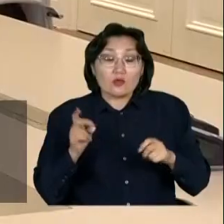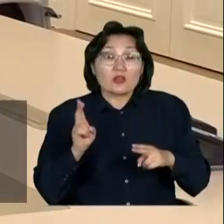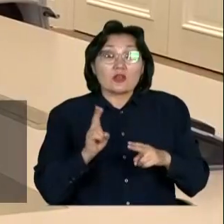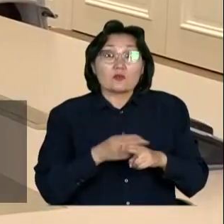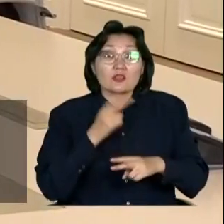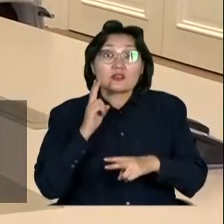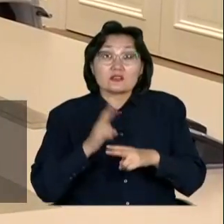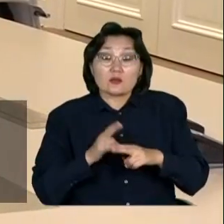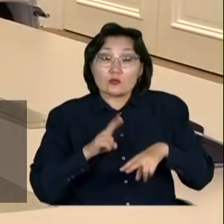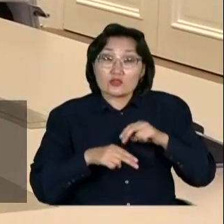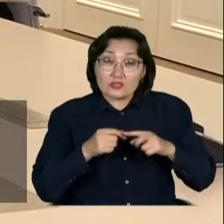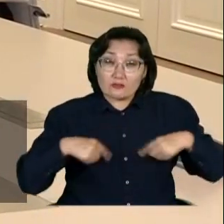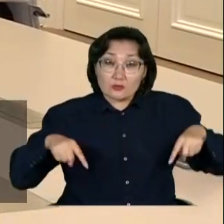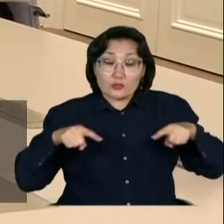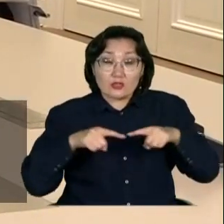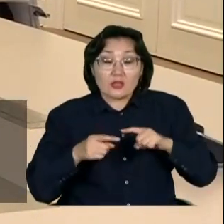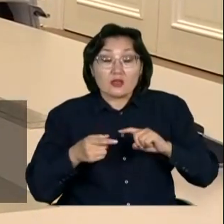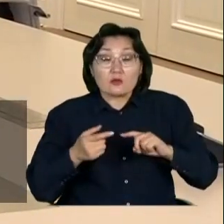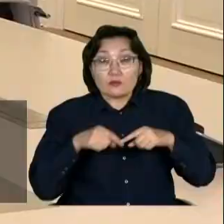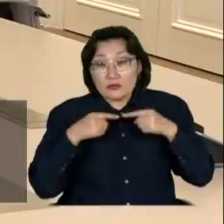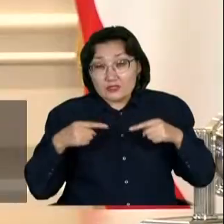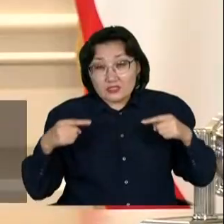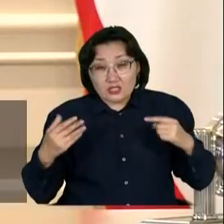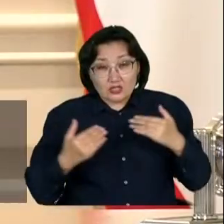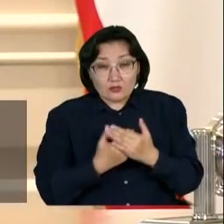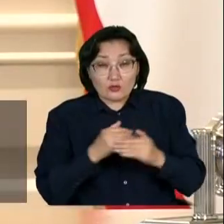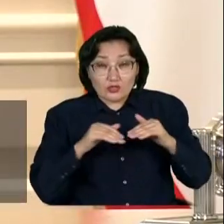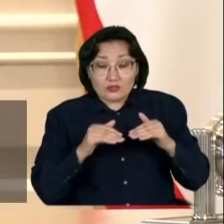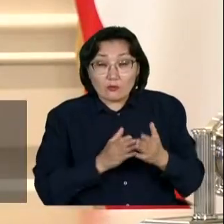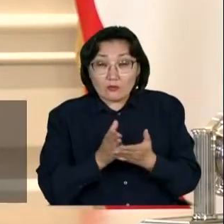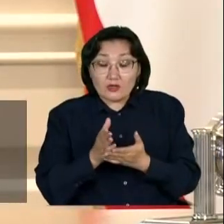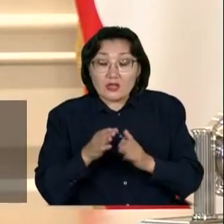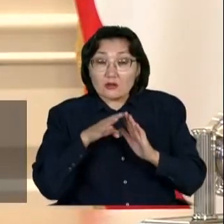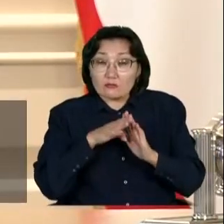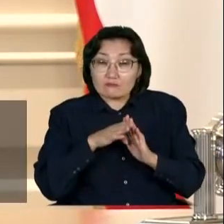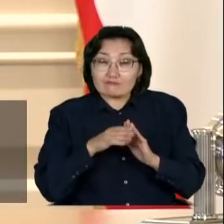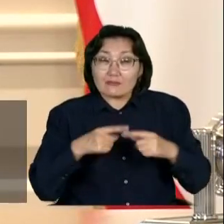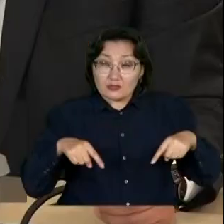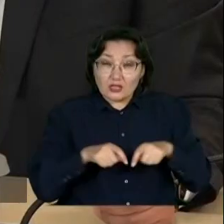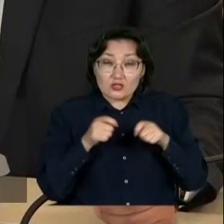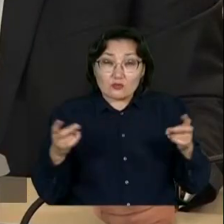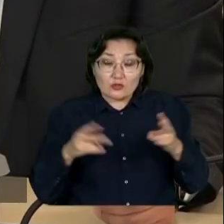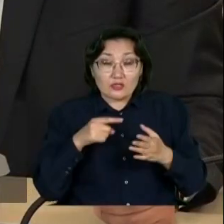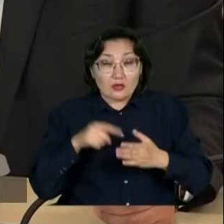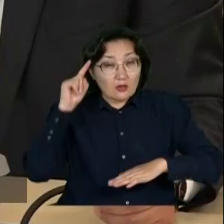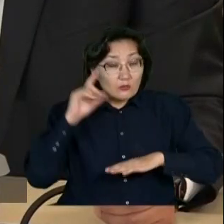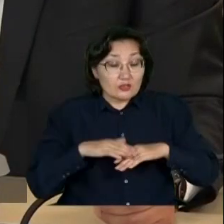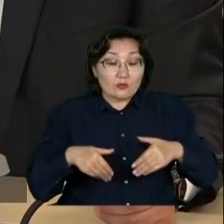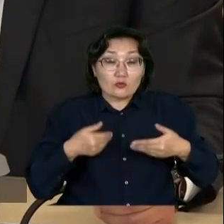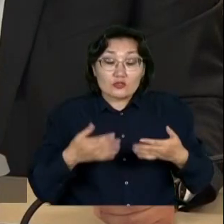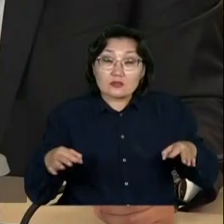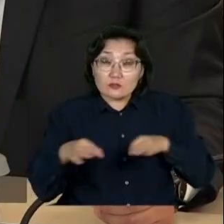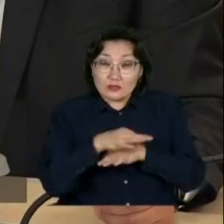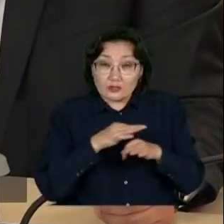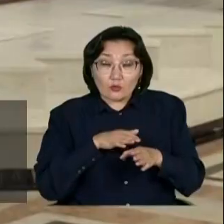құрылыс орталығы, цифрлық инклюзия бөлімі және басқа да жаңа құрылымдар құру қажет деді. Қала басшысы да ұсынылған бастамаларды бірден